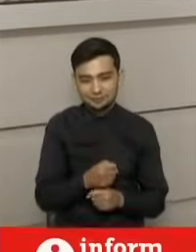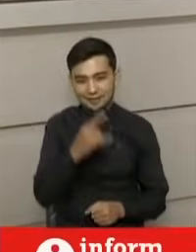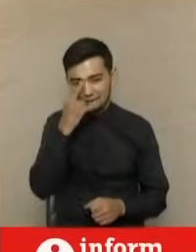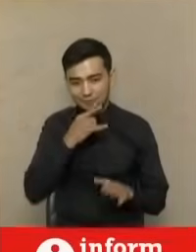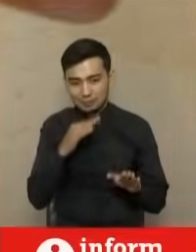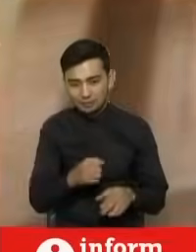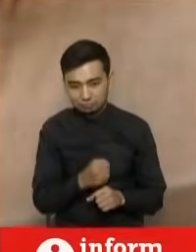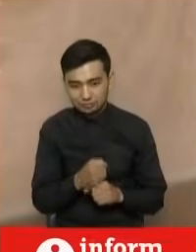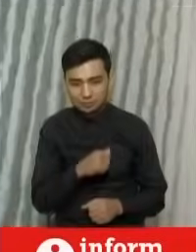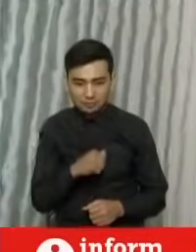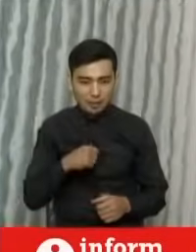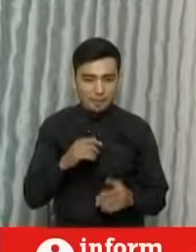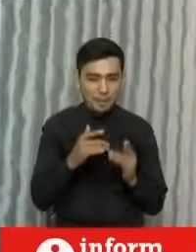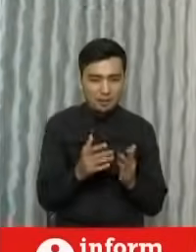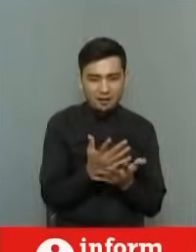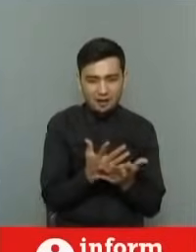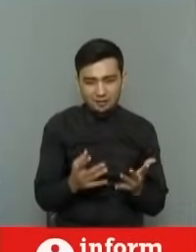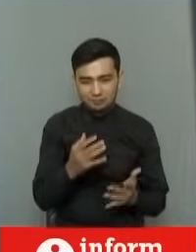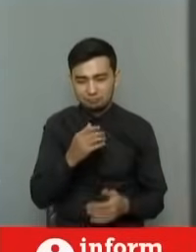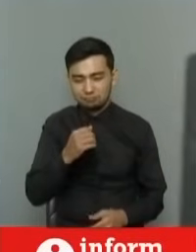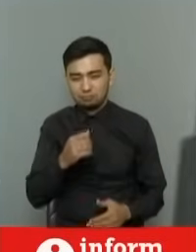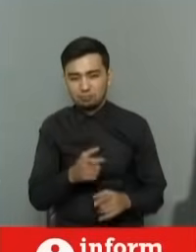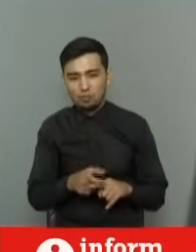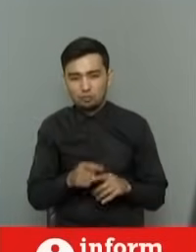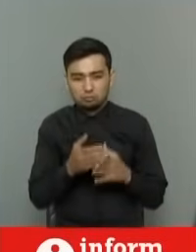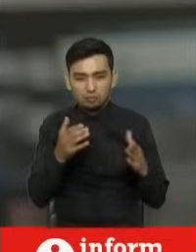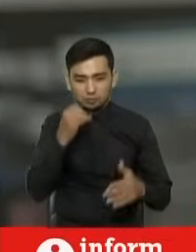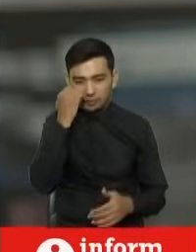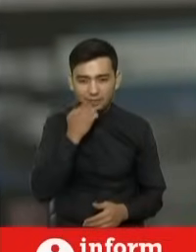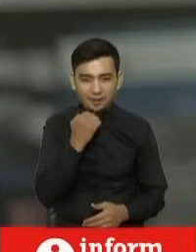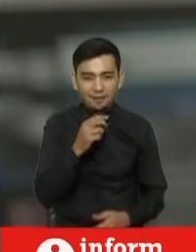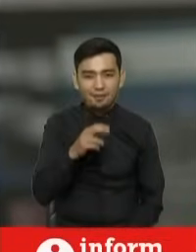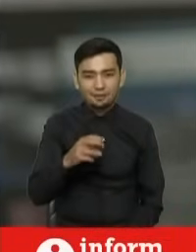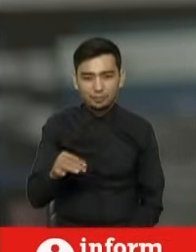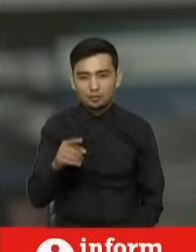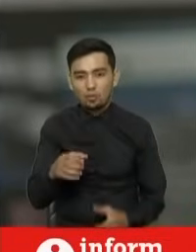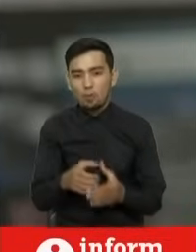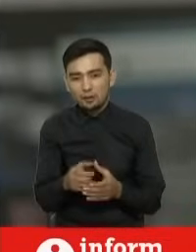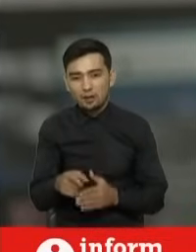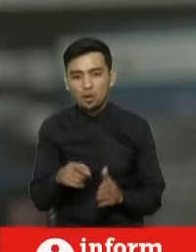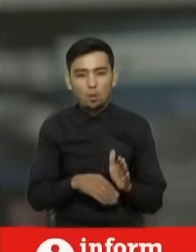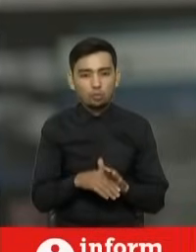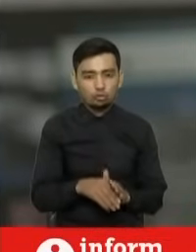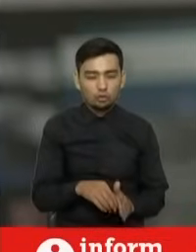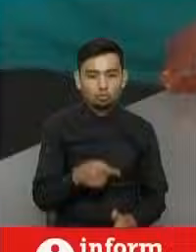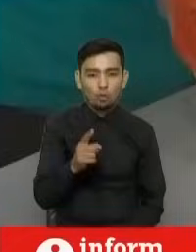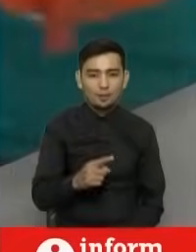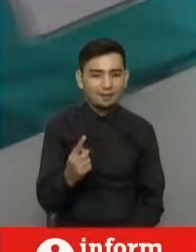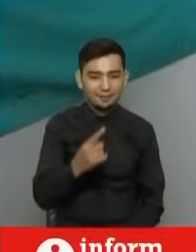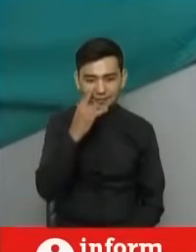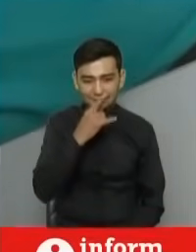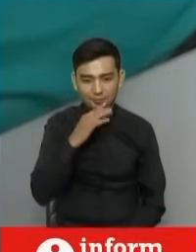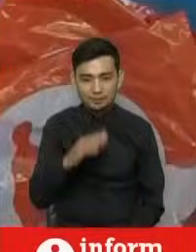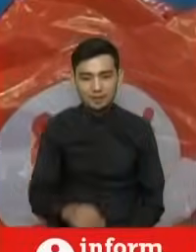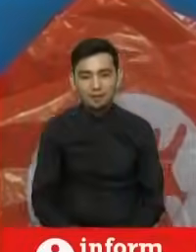Казахстане. Мы производим мебель. Огромная благодарность для Каспи, командам. Они лучшие. Номер 1 в Казахстане. И,